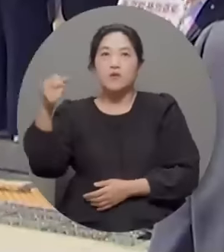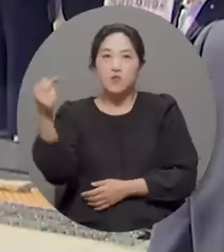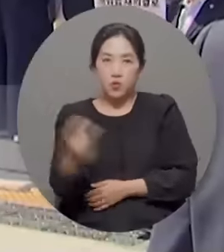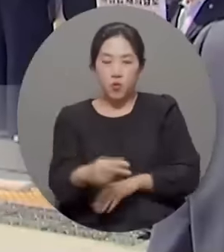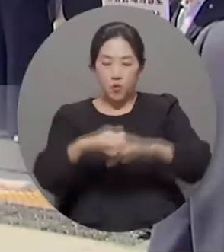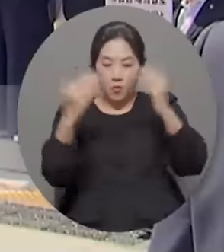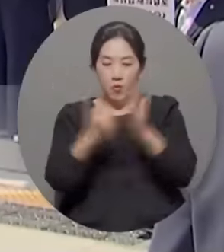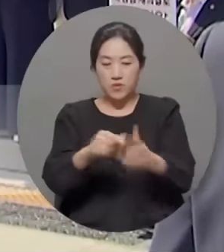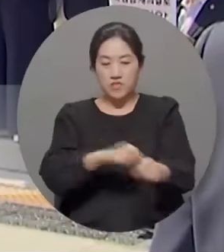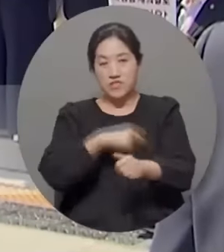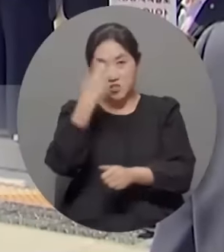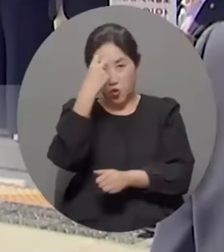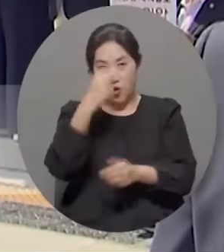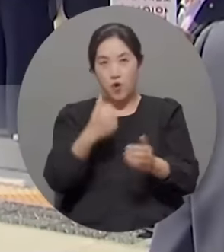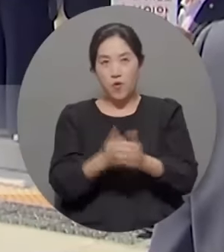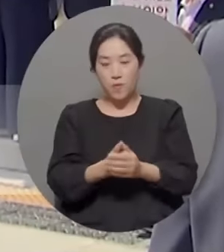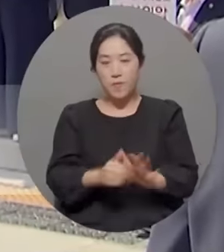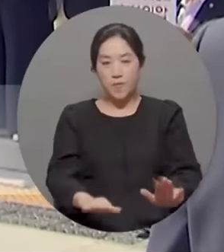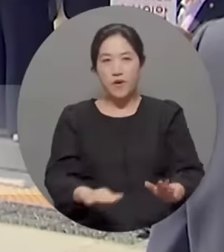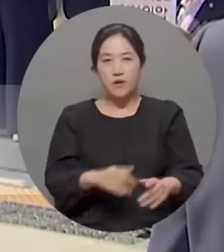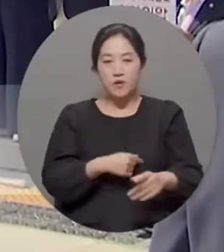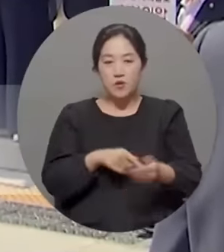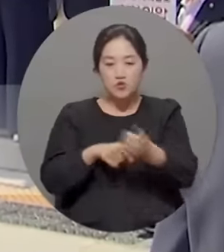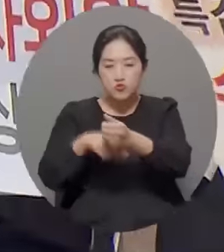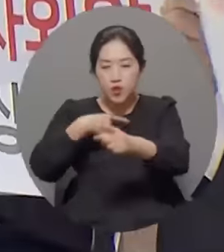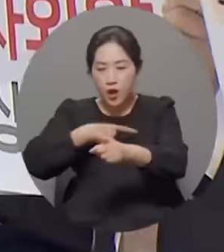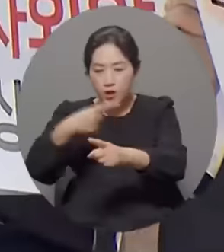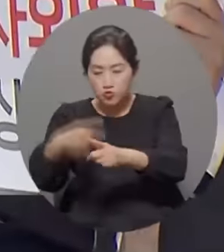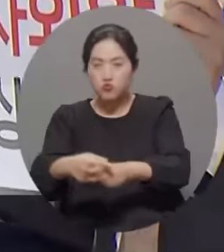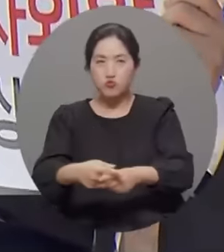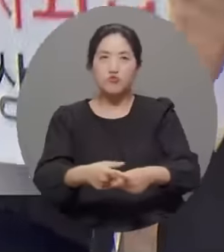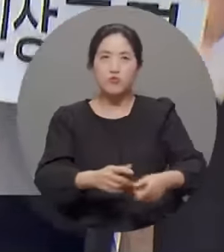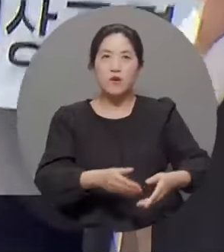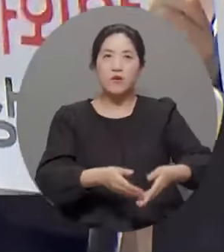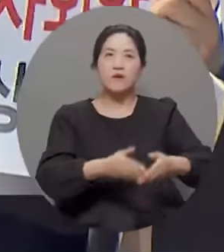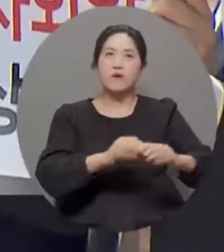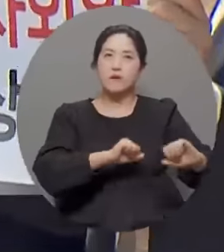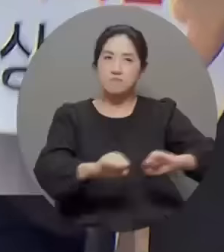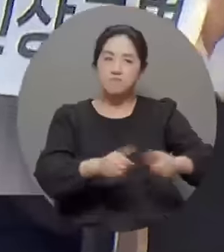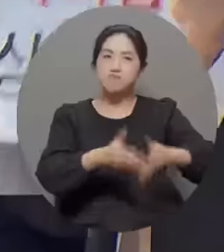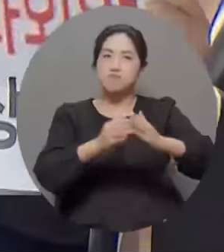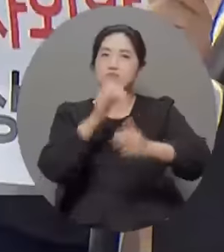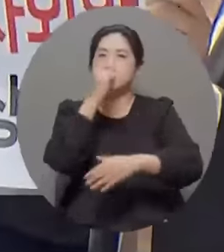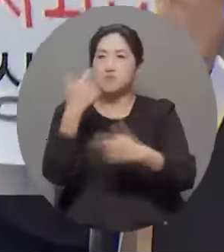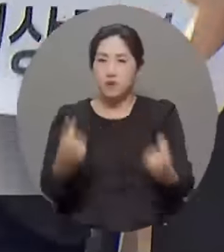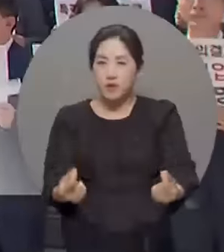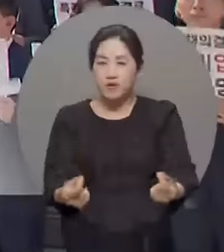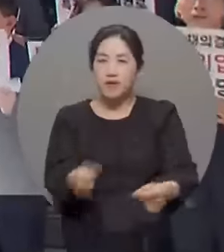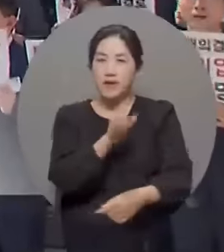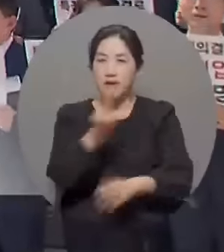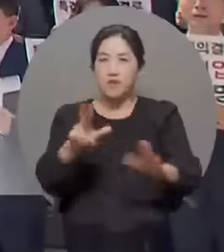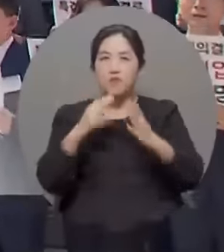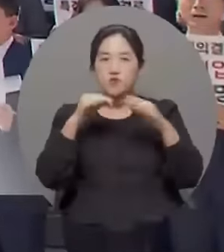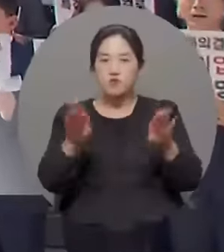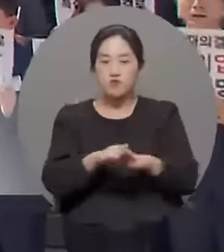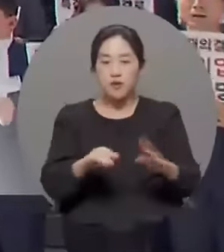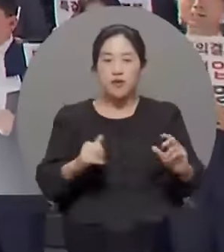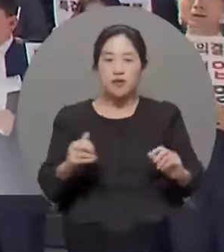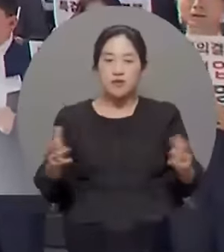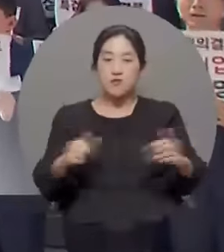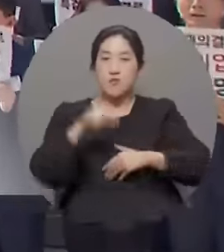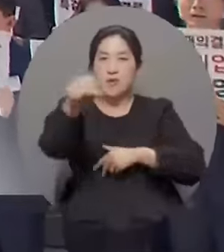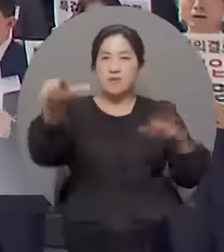모든 특검이 이미 수사가 진행 중일 때 도입됐다고도 반박했습니다. 야권은 이번 주말 대규모 장외 집회를